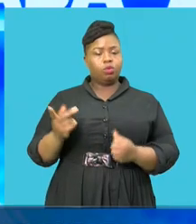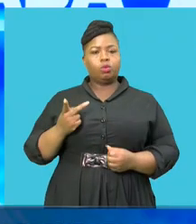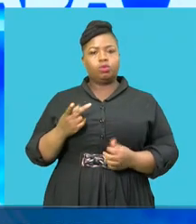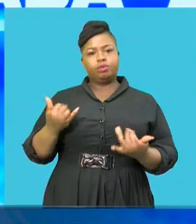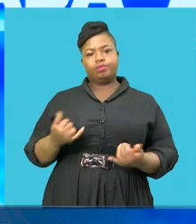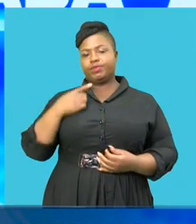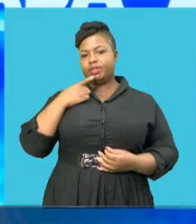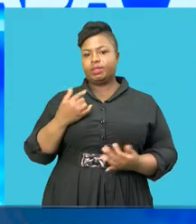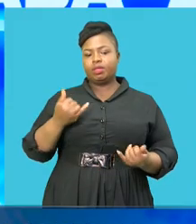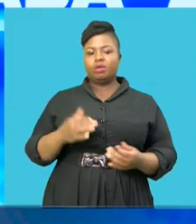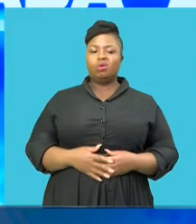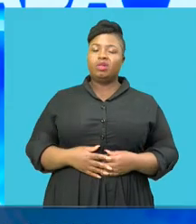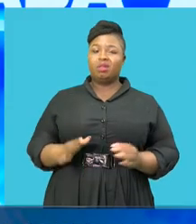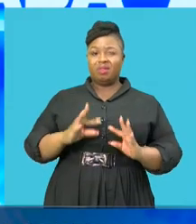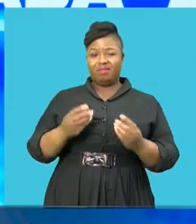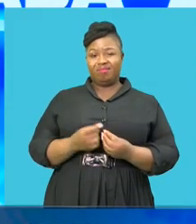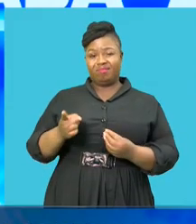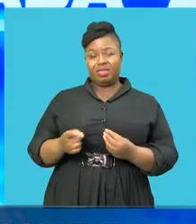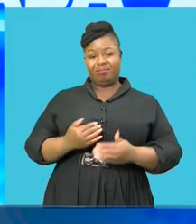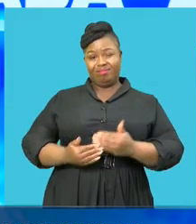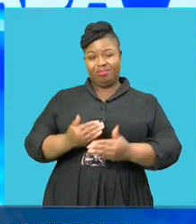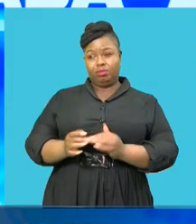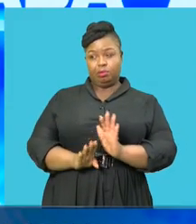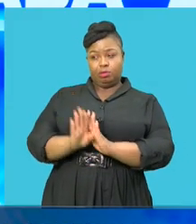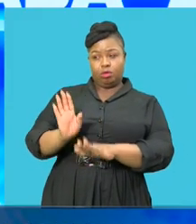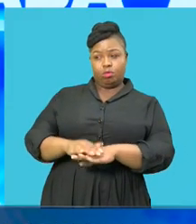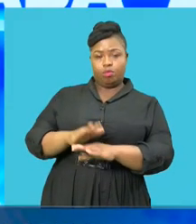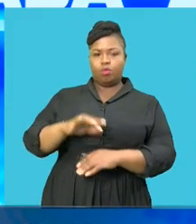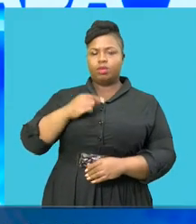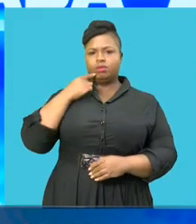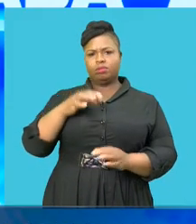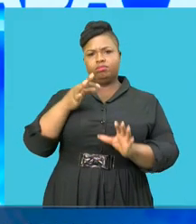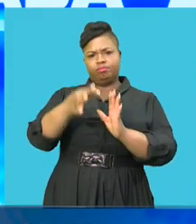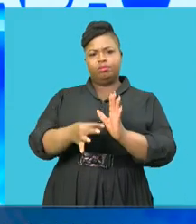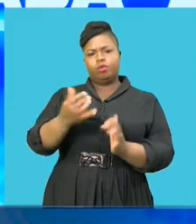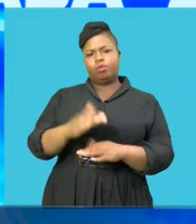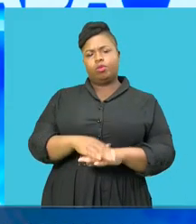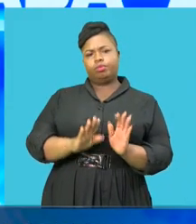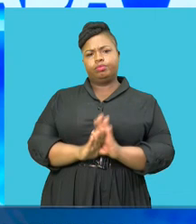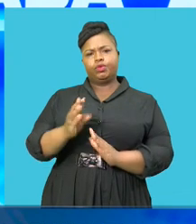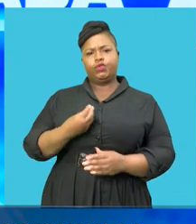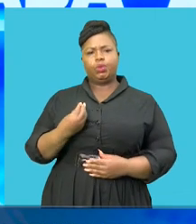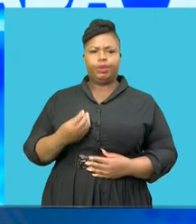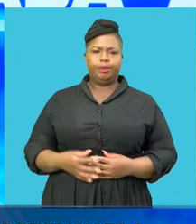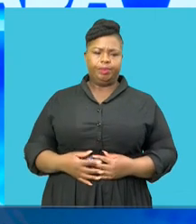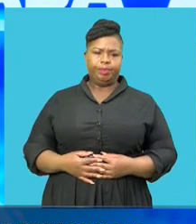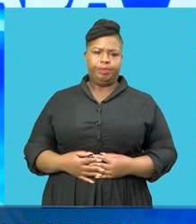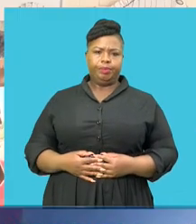ligcizelela ukubaluleka kokulondoloza izikhungo zalolu hlobo njengoba ethi zinegalelo elikhulu ekuthuthukisweni kwentsha.